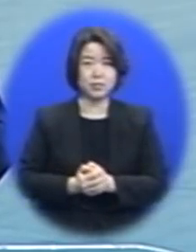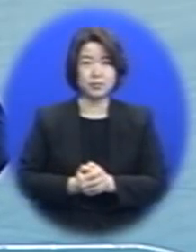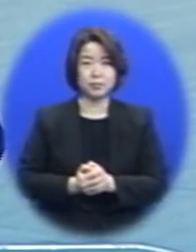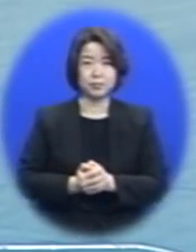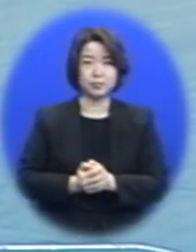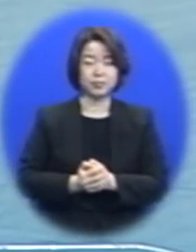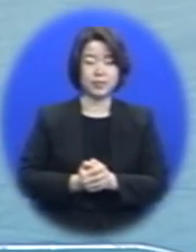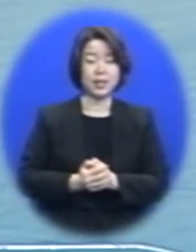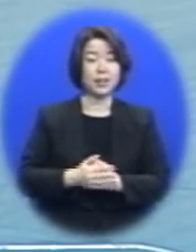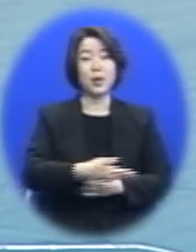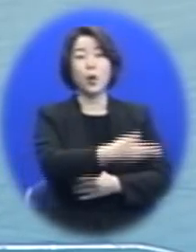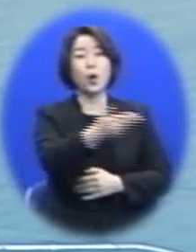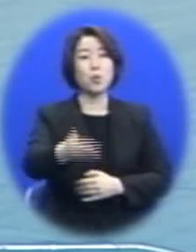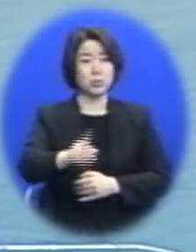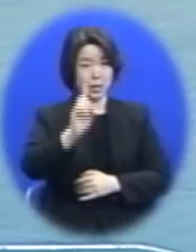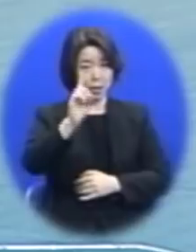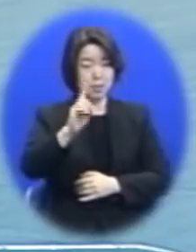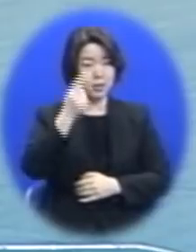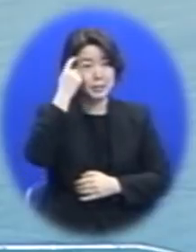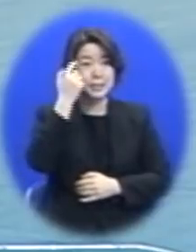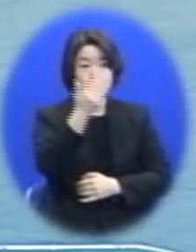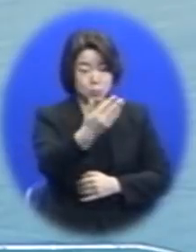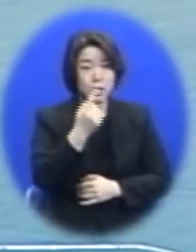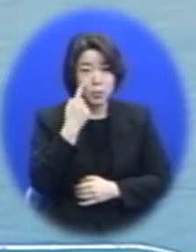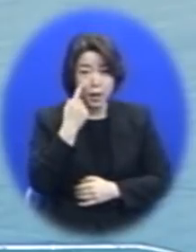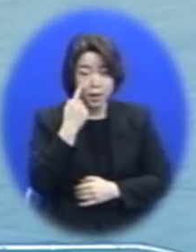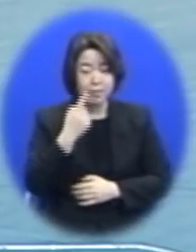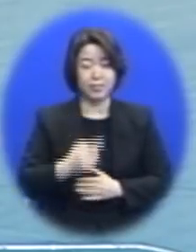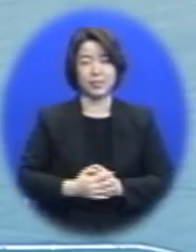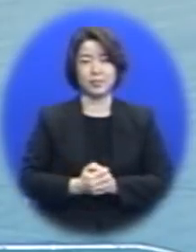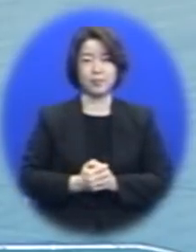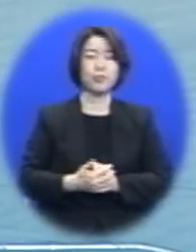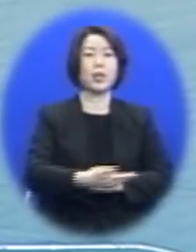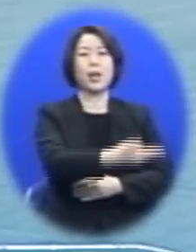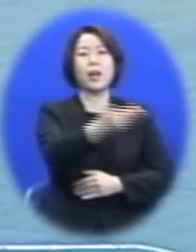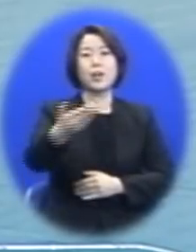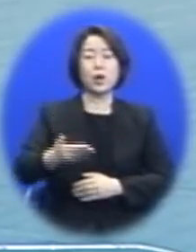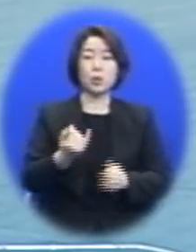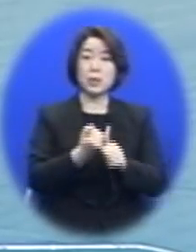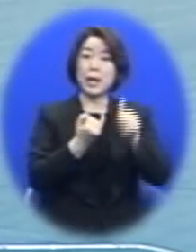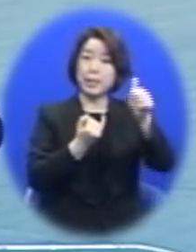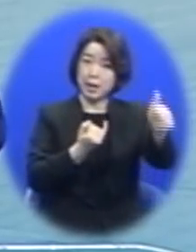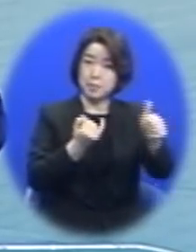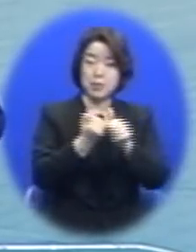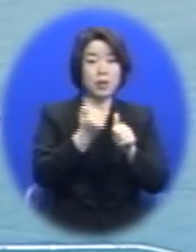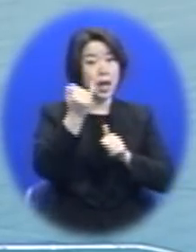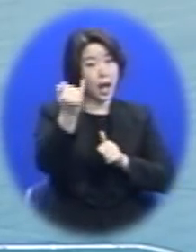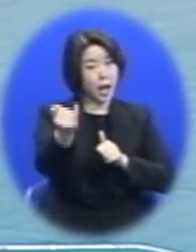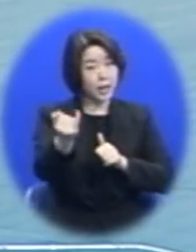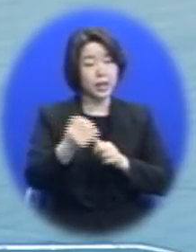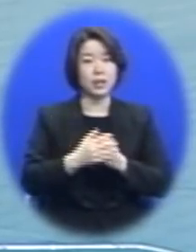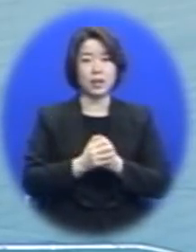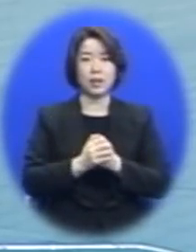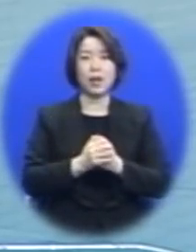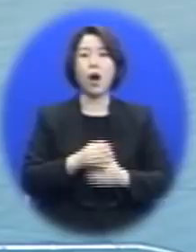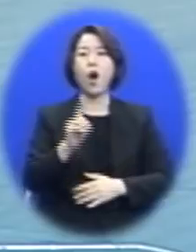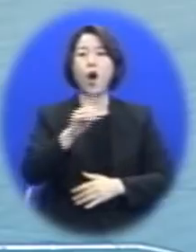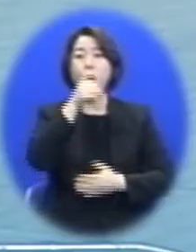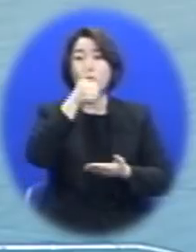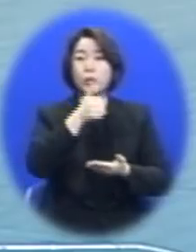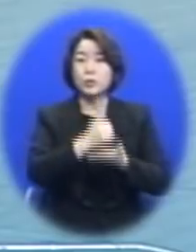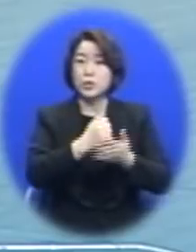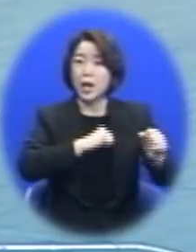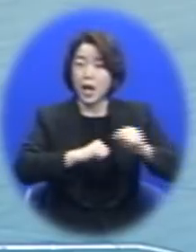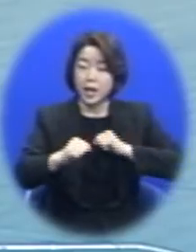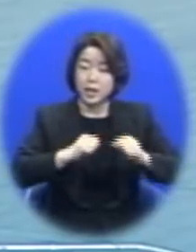여러분 한번 제가 질문 해 볼까요 여러분의 남편이나 아내에게 여러분은 어떤 죄를 지었는지